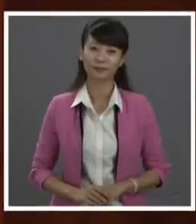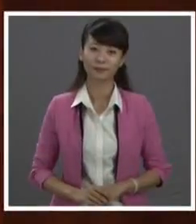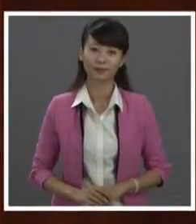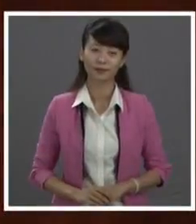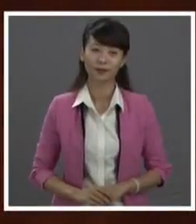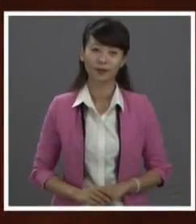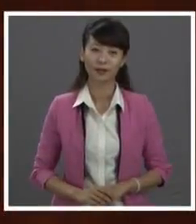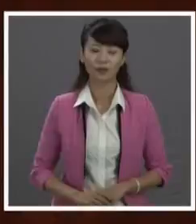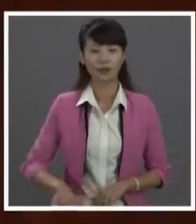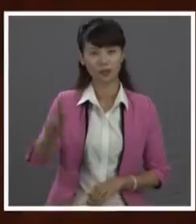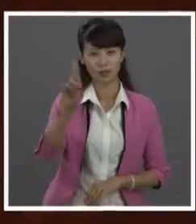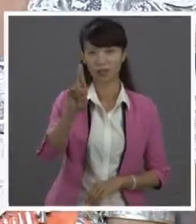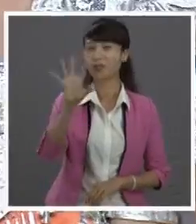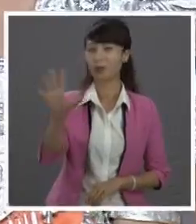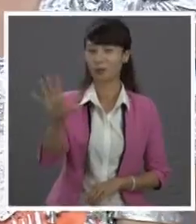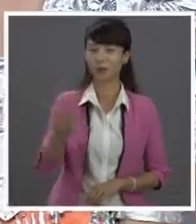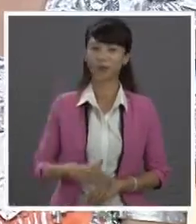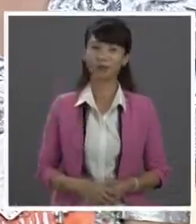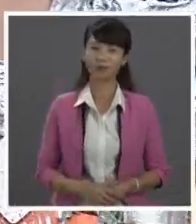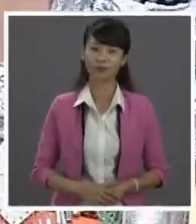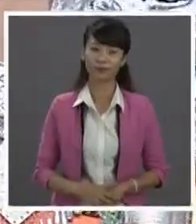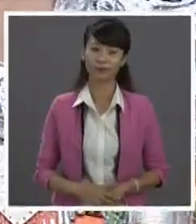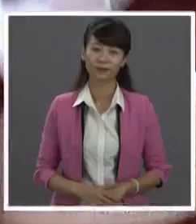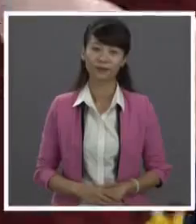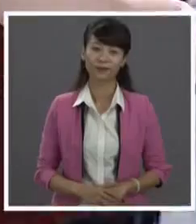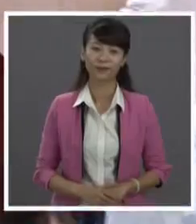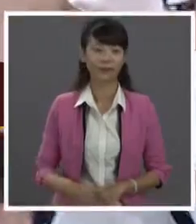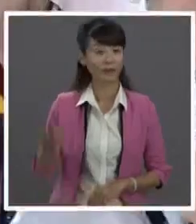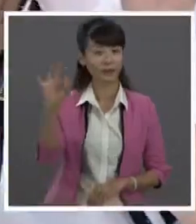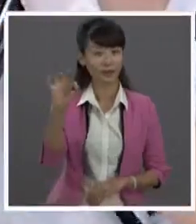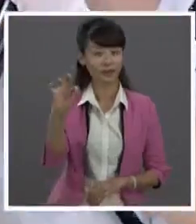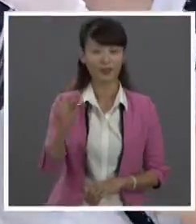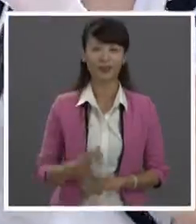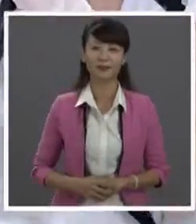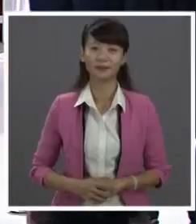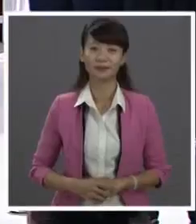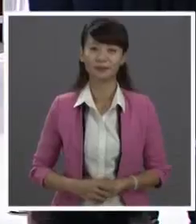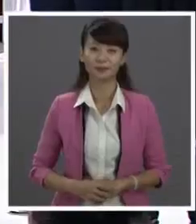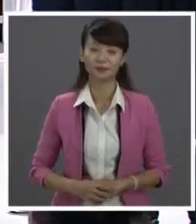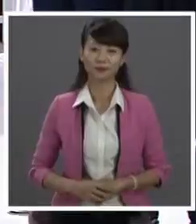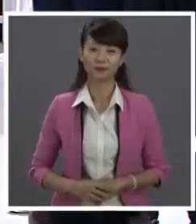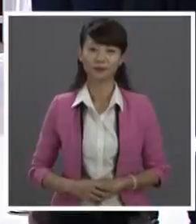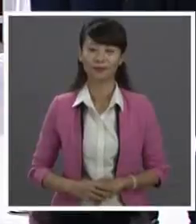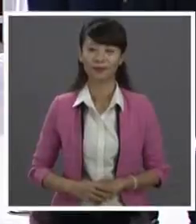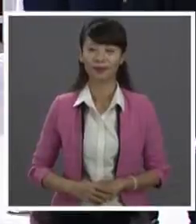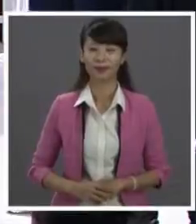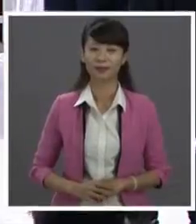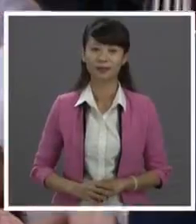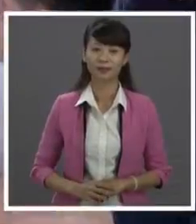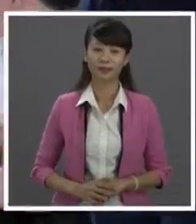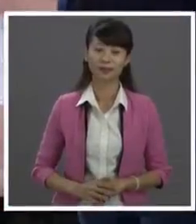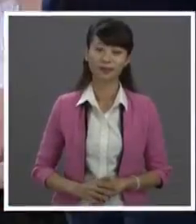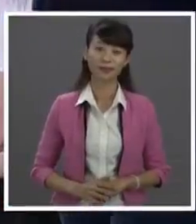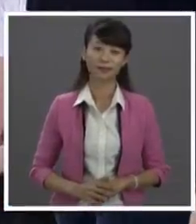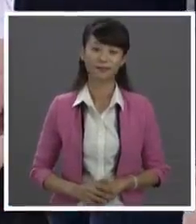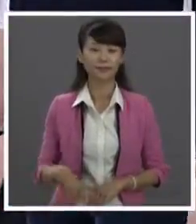十五， 这是15。 30岁怎么说？15， 15，20， 30嘛， 没有，30你都不会